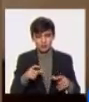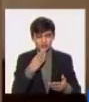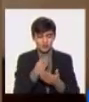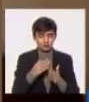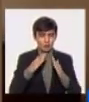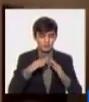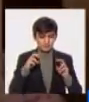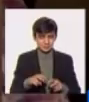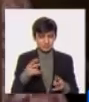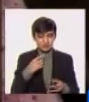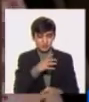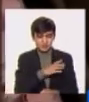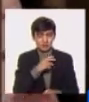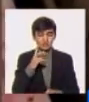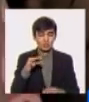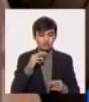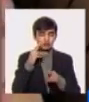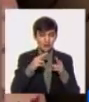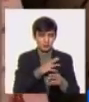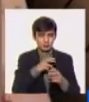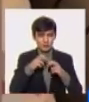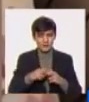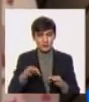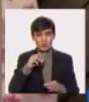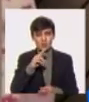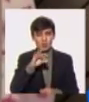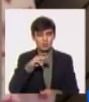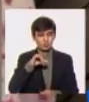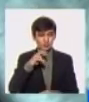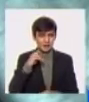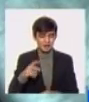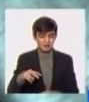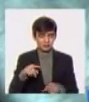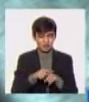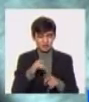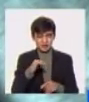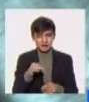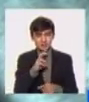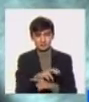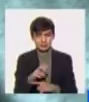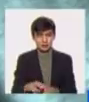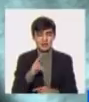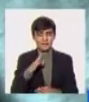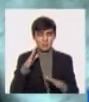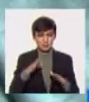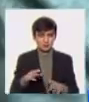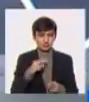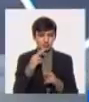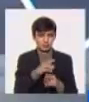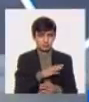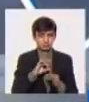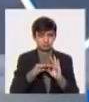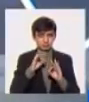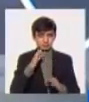дома, но карагандинцы жалуются, что на проверяющих коммунальщиков, которые повадились ходить по квартирам. Людмила Батюшкина